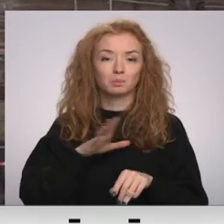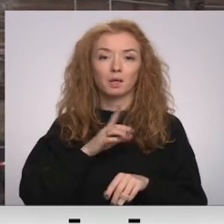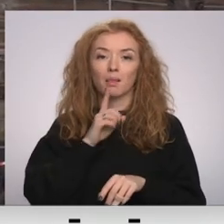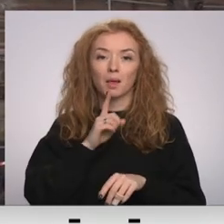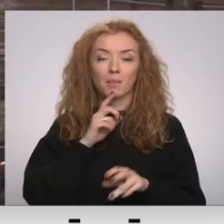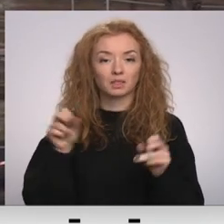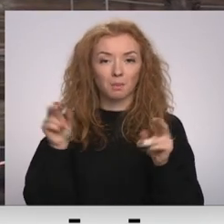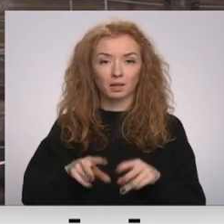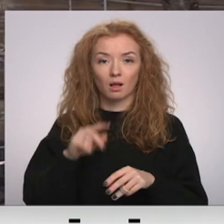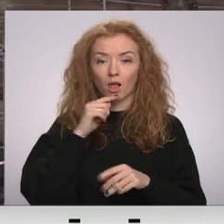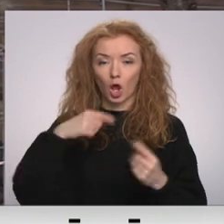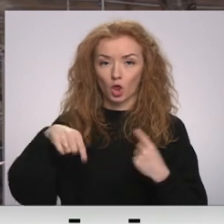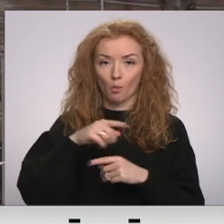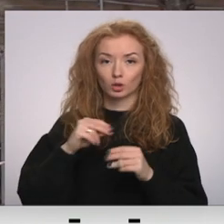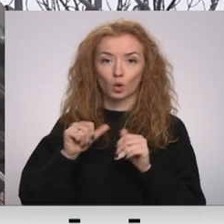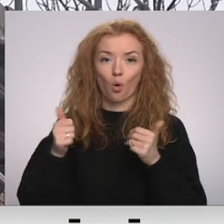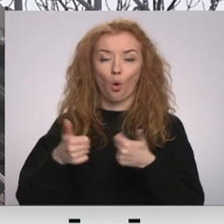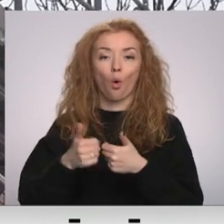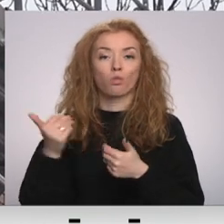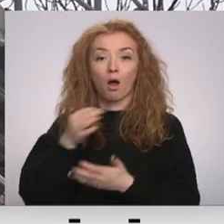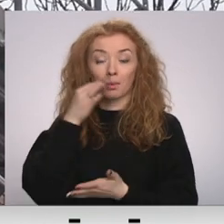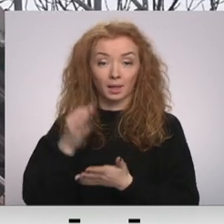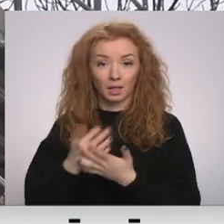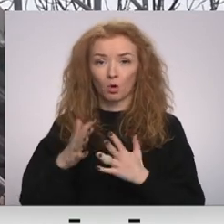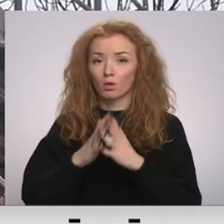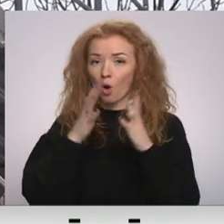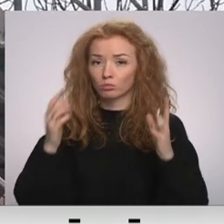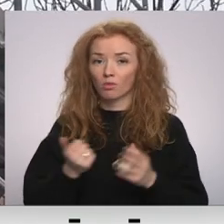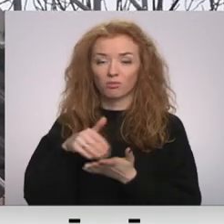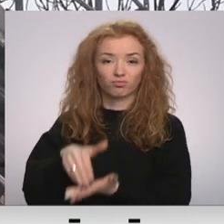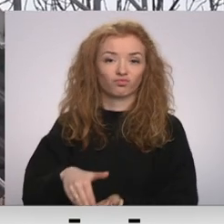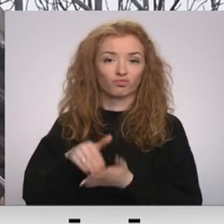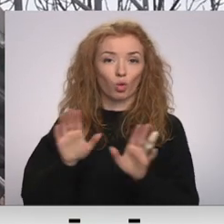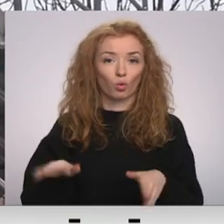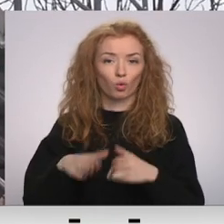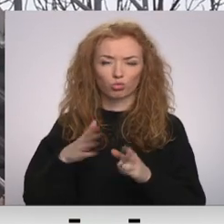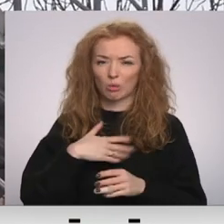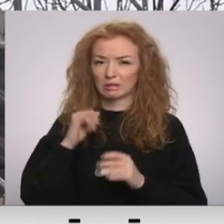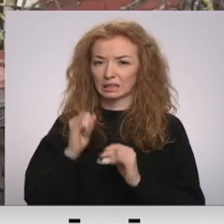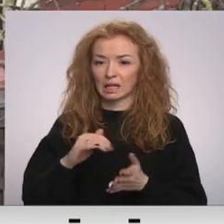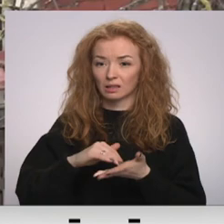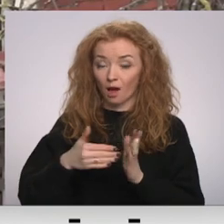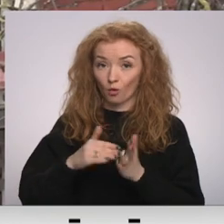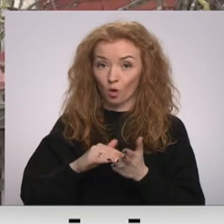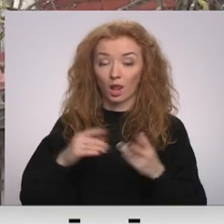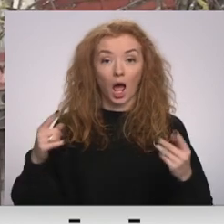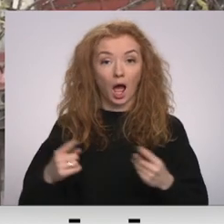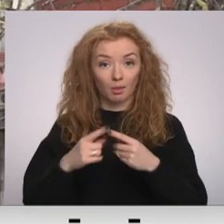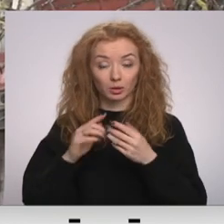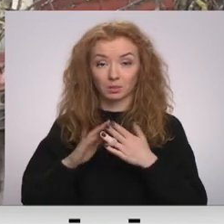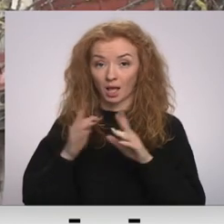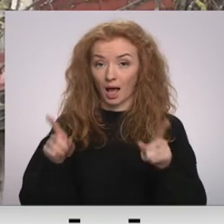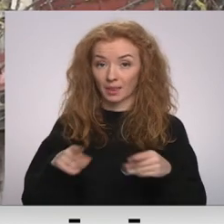Liepājas speciālās ekonomiskās zonas pārvaldes pārziņā. Jau daudzas gadus stāvēja tukšas un ļoti sliktā stāvoklī. Atbilstoši